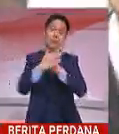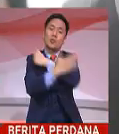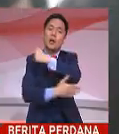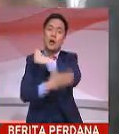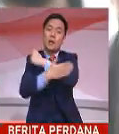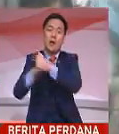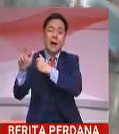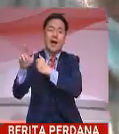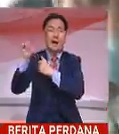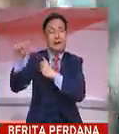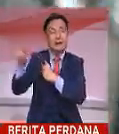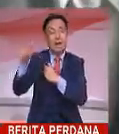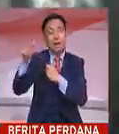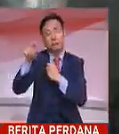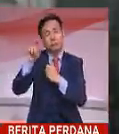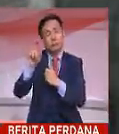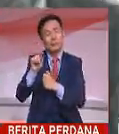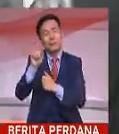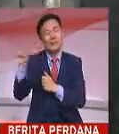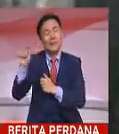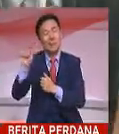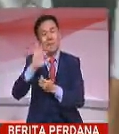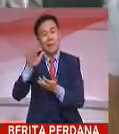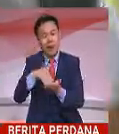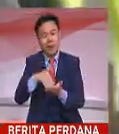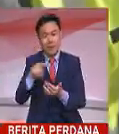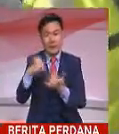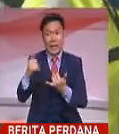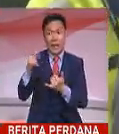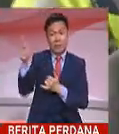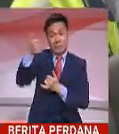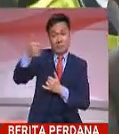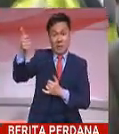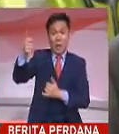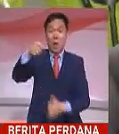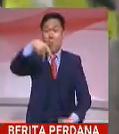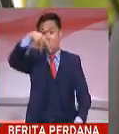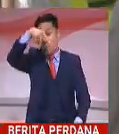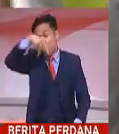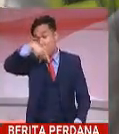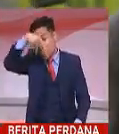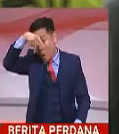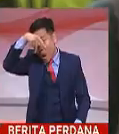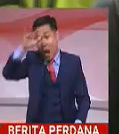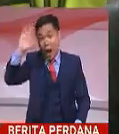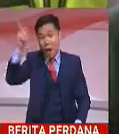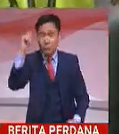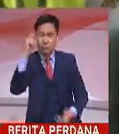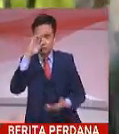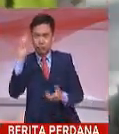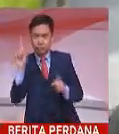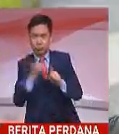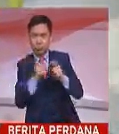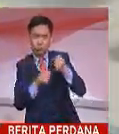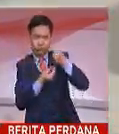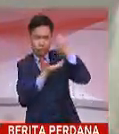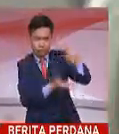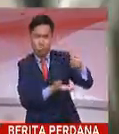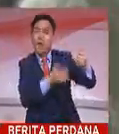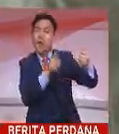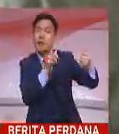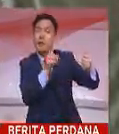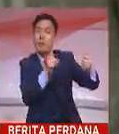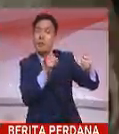Tengah. Dan menurutnya, putera mahkota Arab Saudi berkenaan bersetuju menderma kepada Yayasan 1MDB.